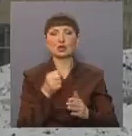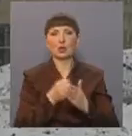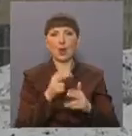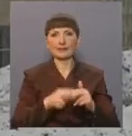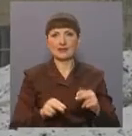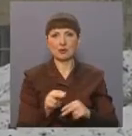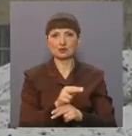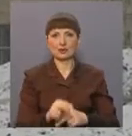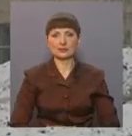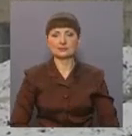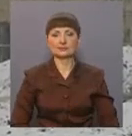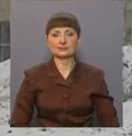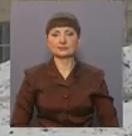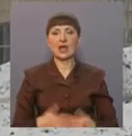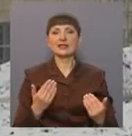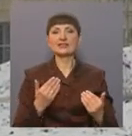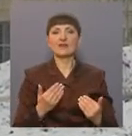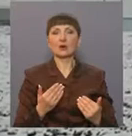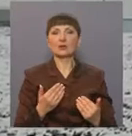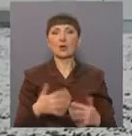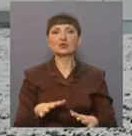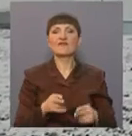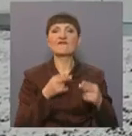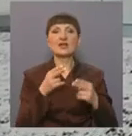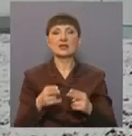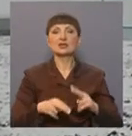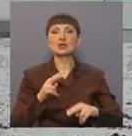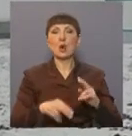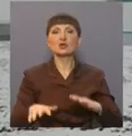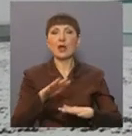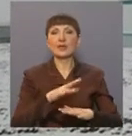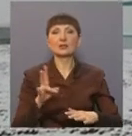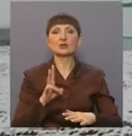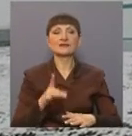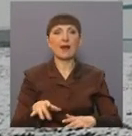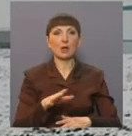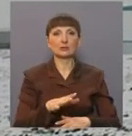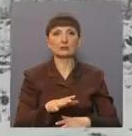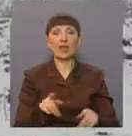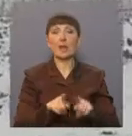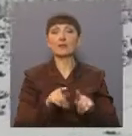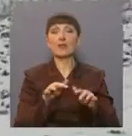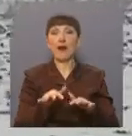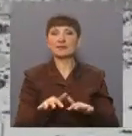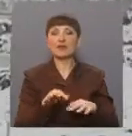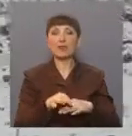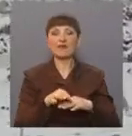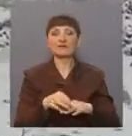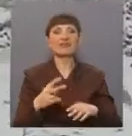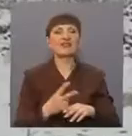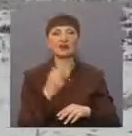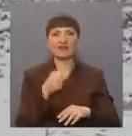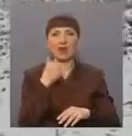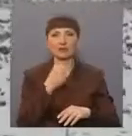конца. Сегодня «Флюромобиль» выехал на строящиеся объекты Наурызбайского района. Подобные акции проводятся дважды в